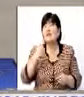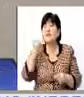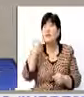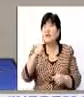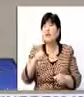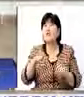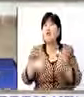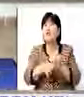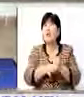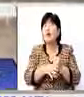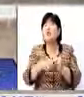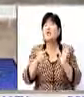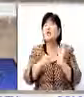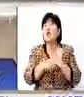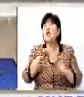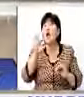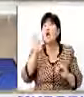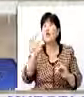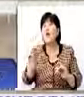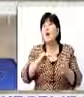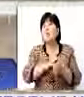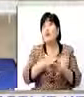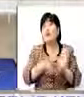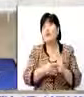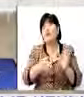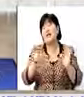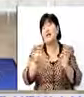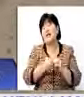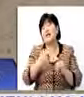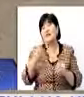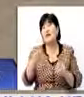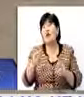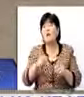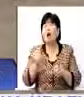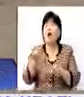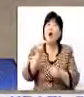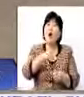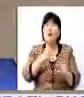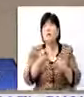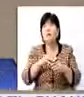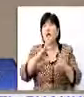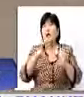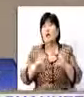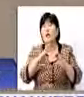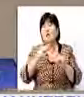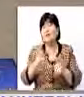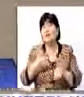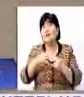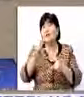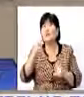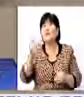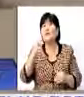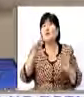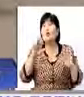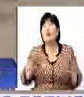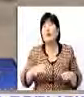разгромили мангыстауцев 6-0, павлодарцев 10-2. По аударыспаку в общекомандном зачете наши земляки на втором